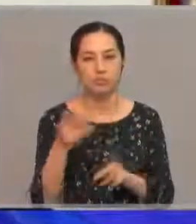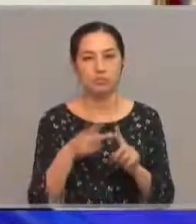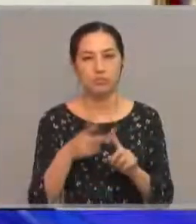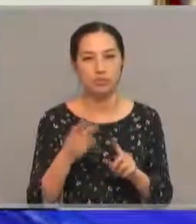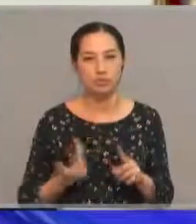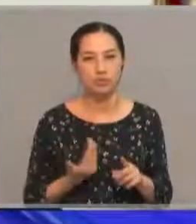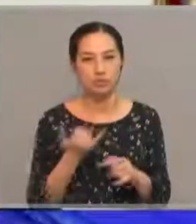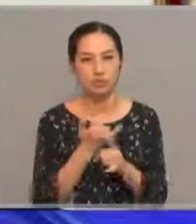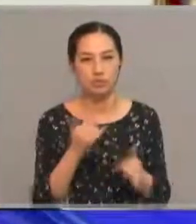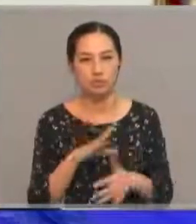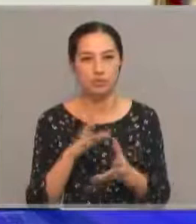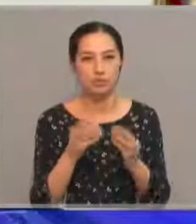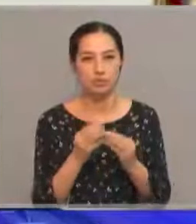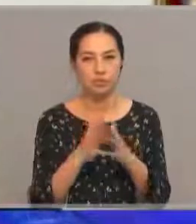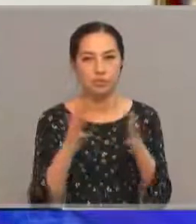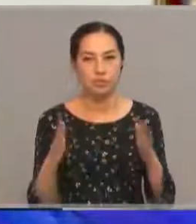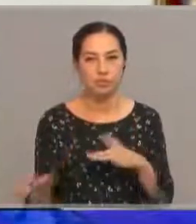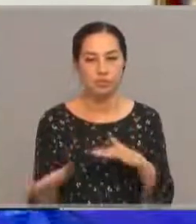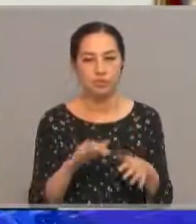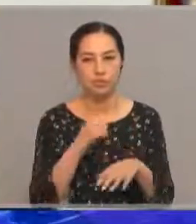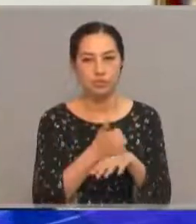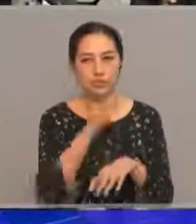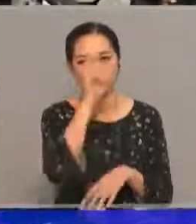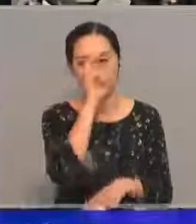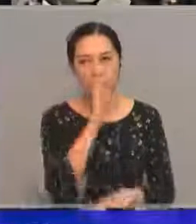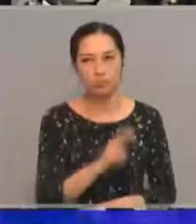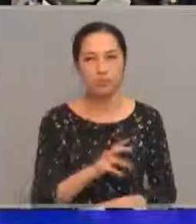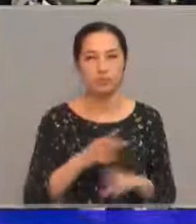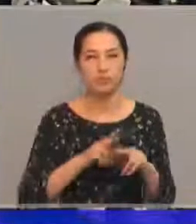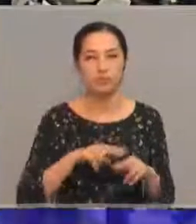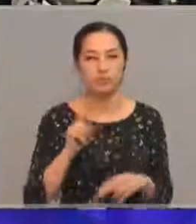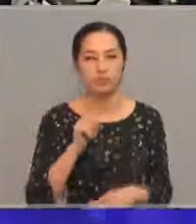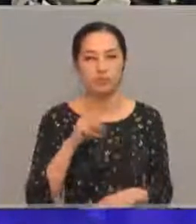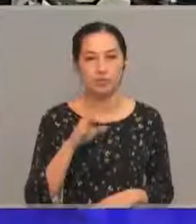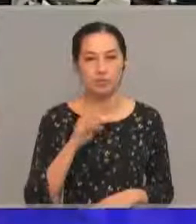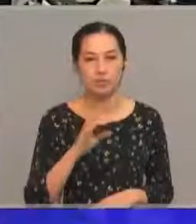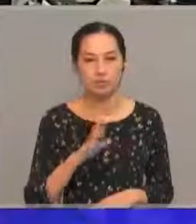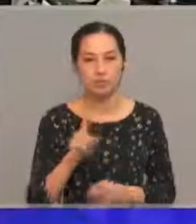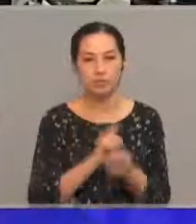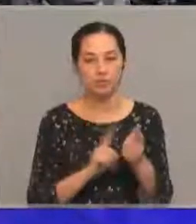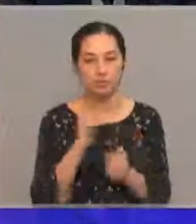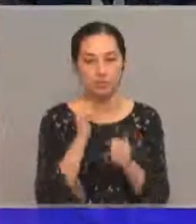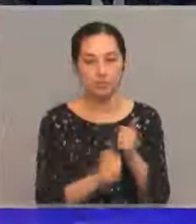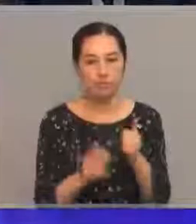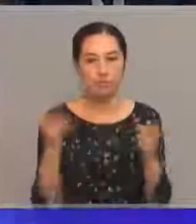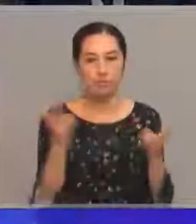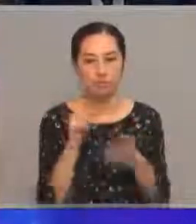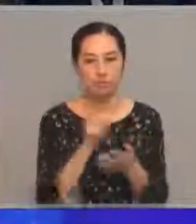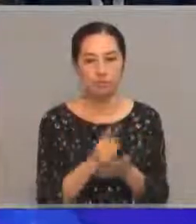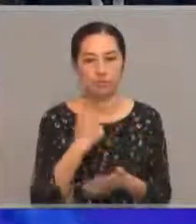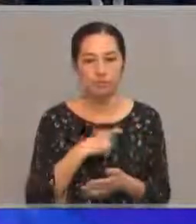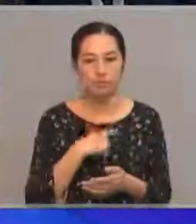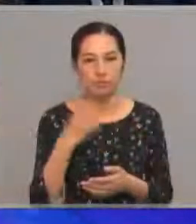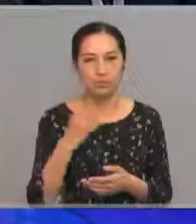городам. Это большое дело. Огромное спасибо главе государства. Как отметил Касым-Жомарт Токаев, перемены каждый должен начинать с себя.